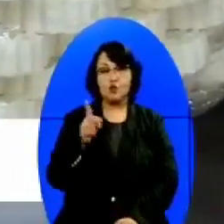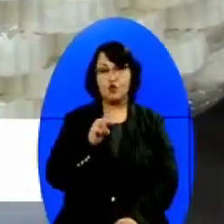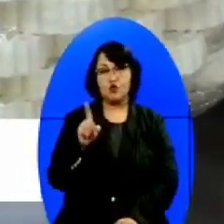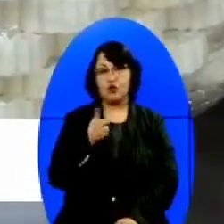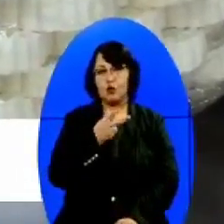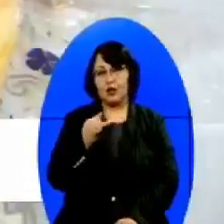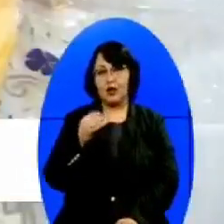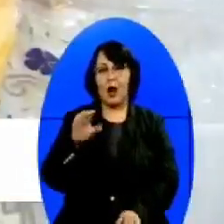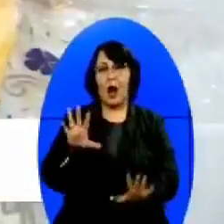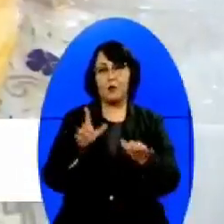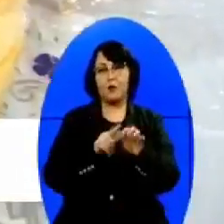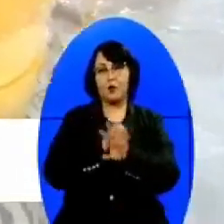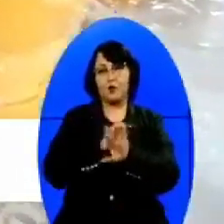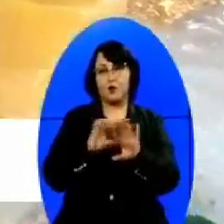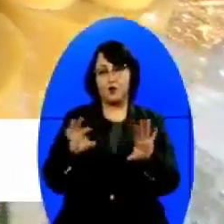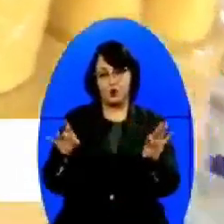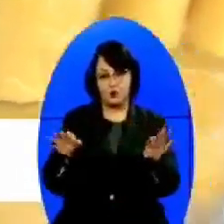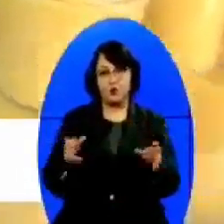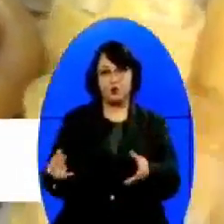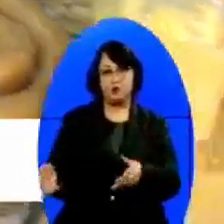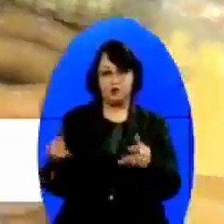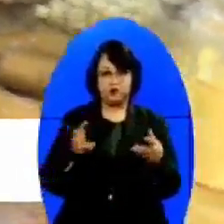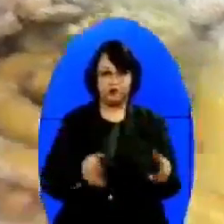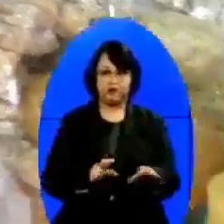төрлийн бүтээгдэхүүнээ нийслэлчүүдэд хүргэж байна.